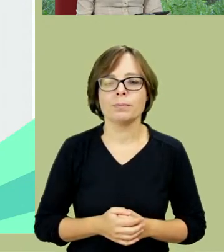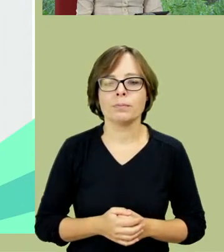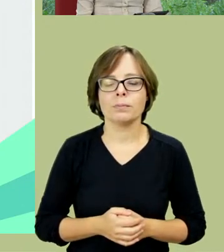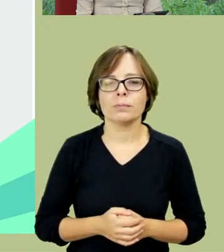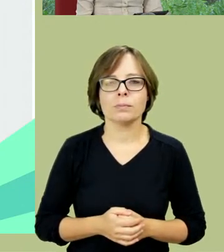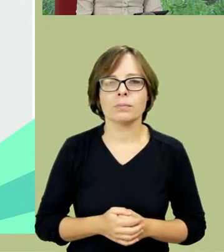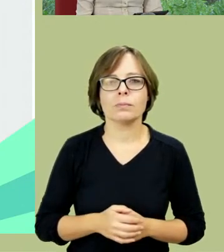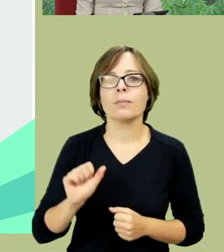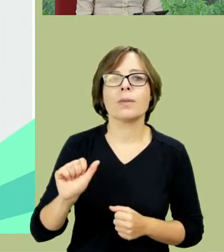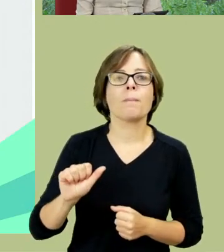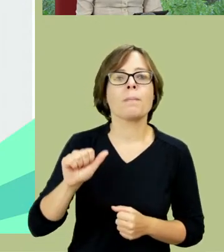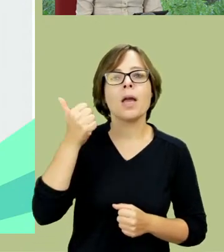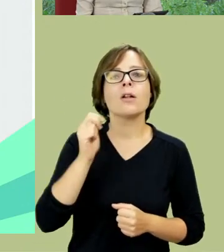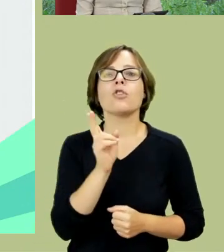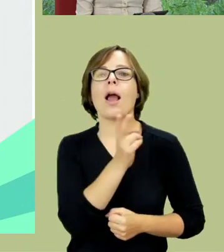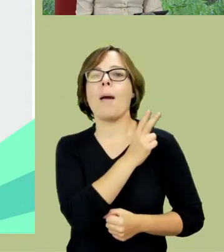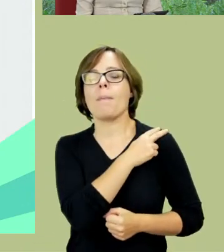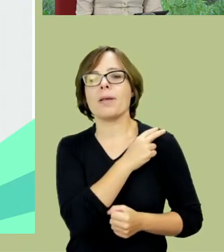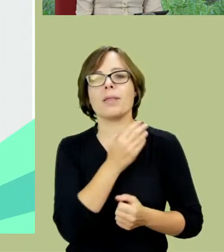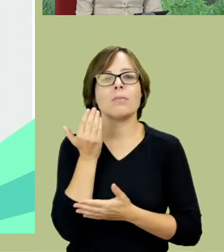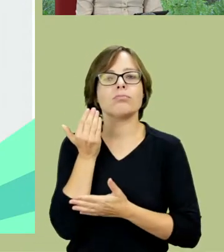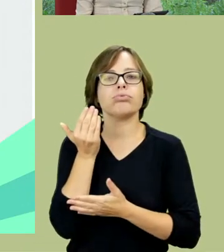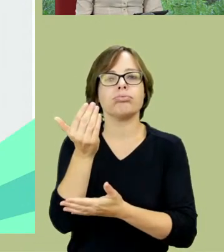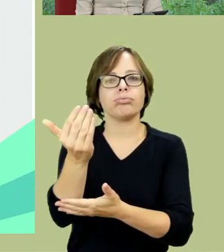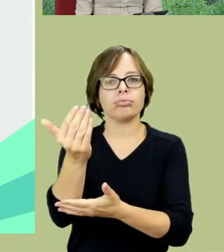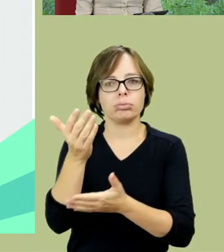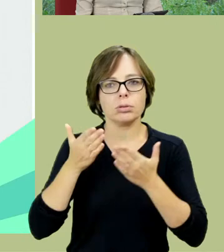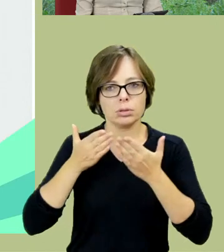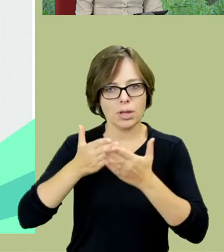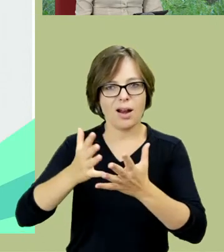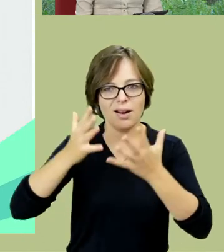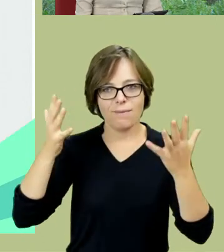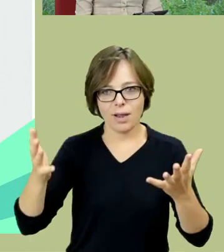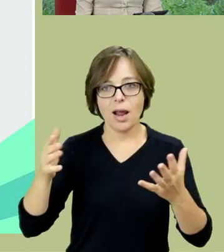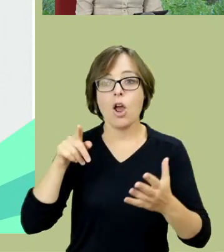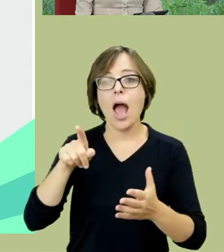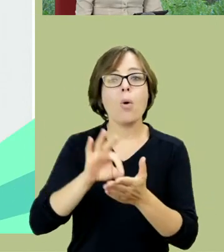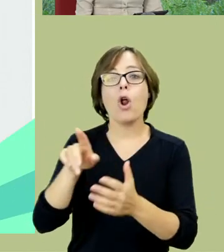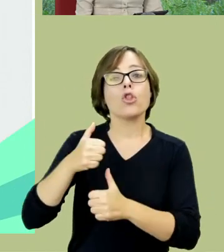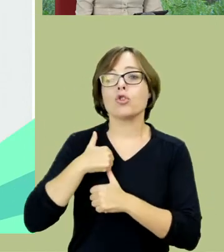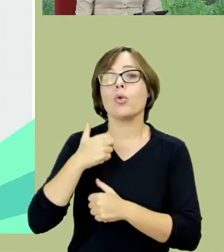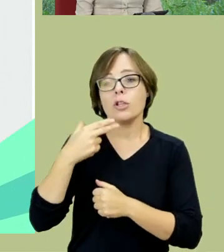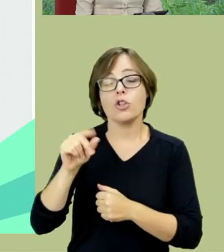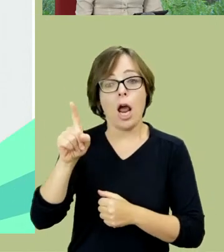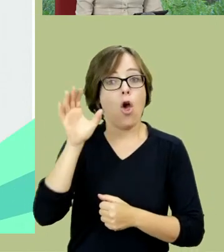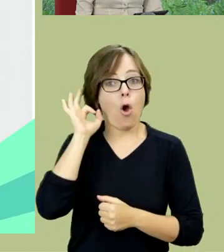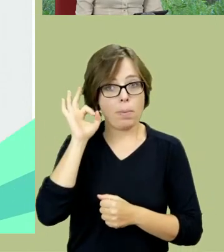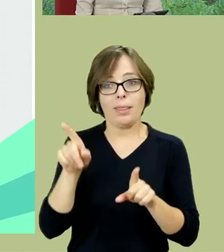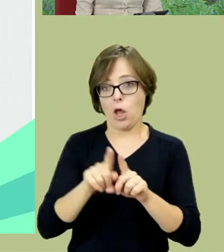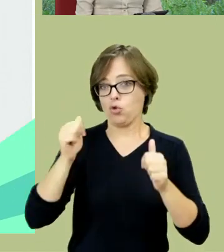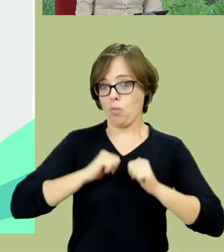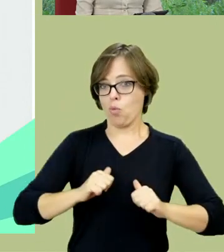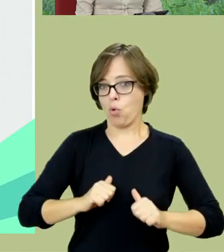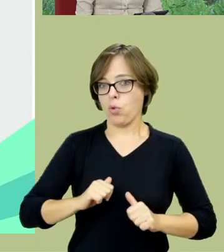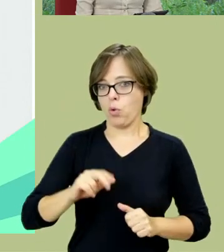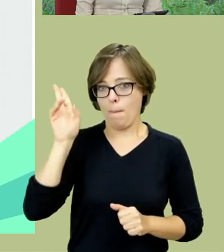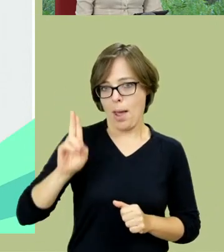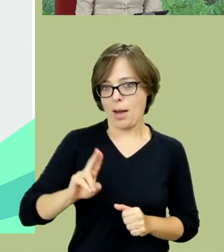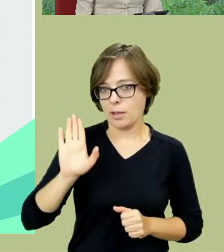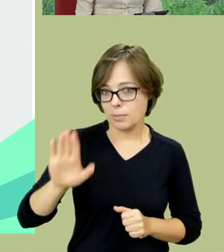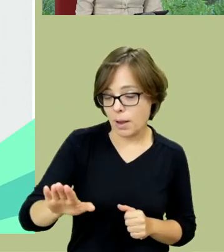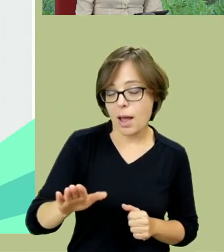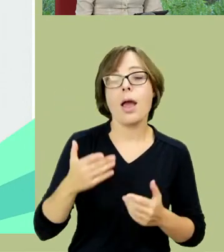Pierwsza kapitanka żeglugi wielkiej to co prawda nie żołnierka, ale kobieta w mundurze i taką patronkę ma w tej